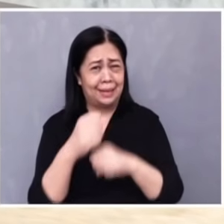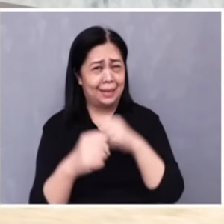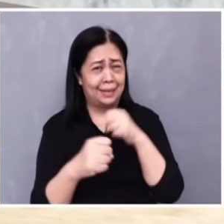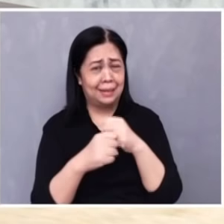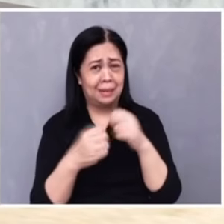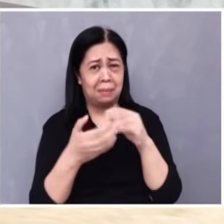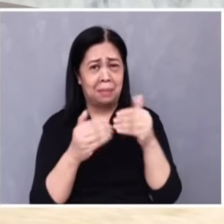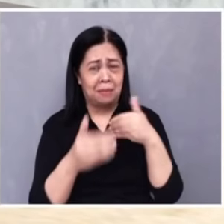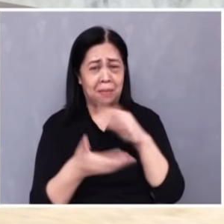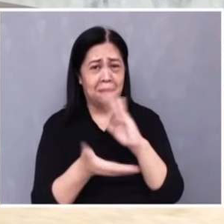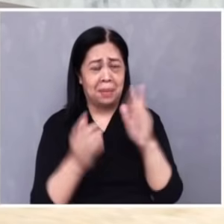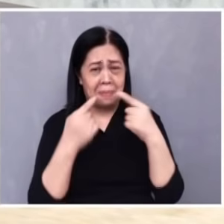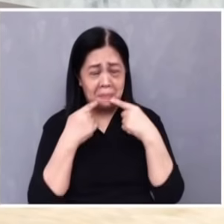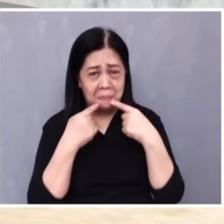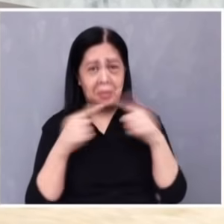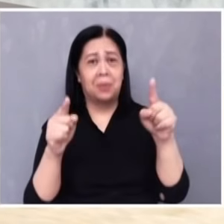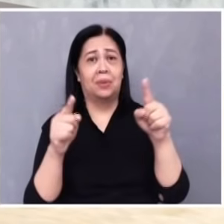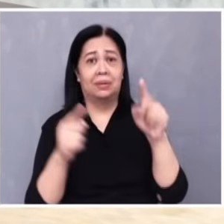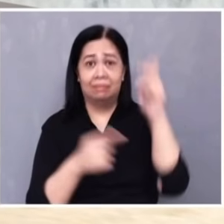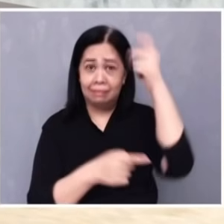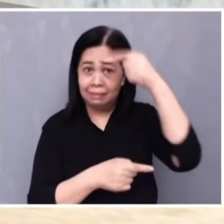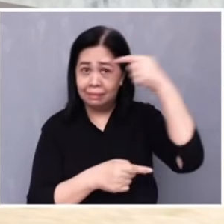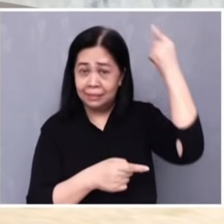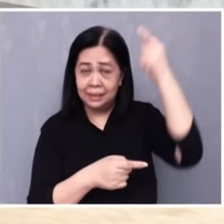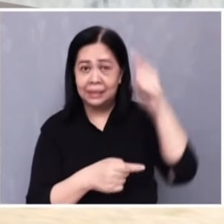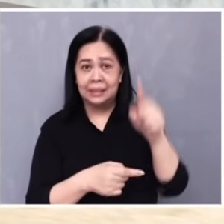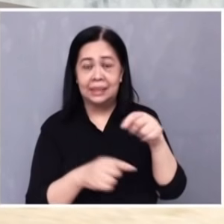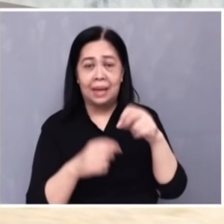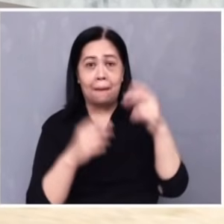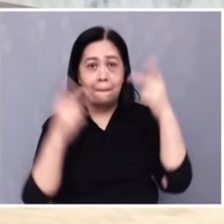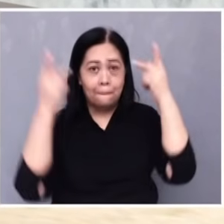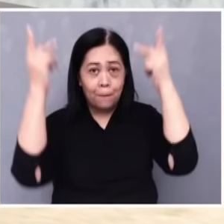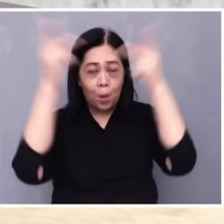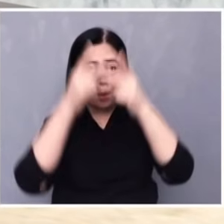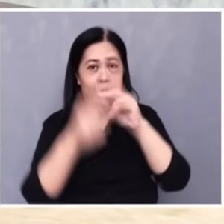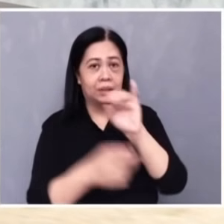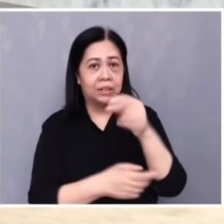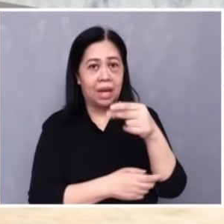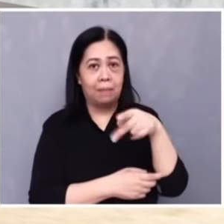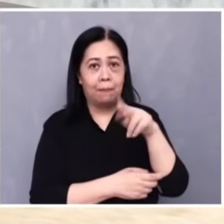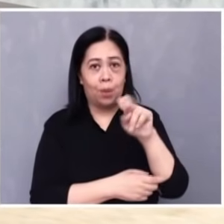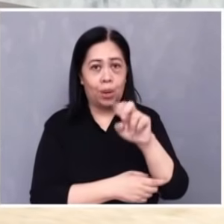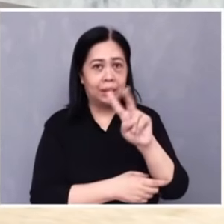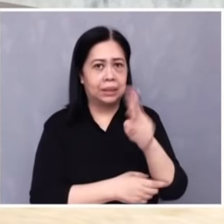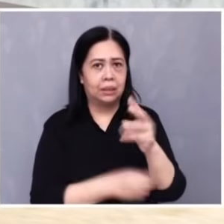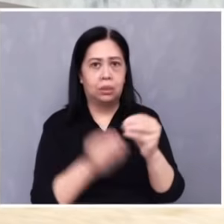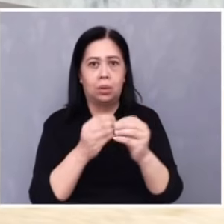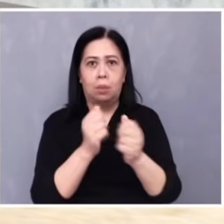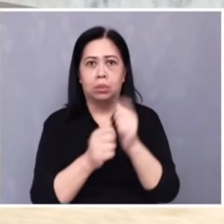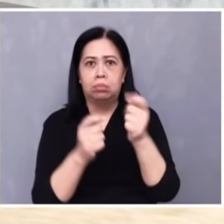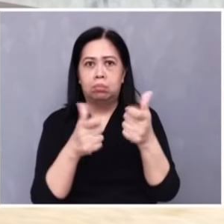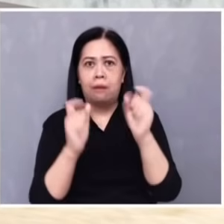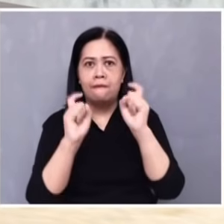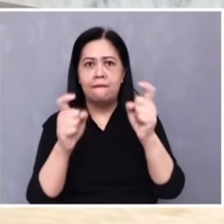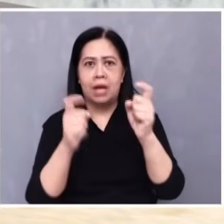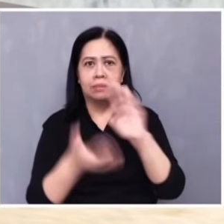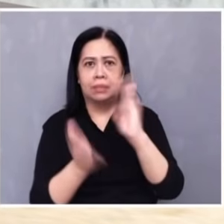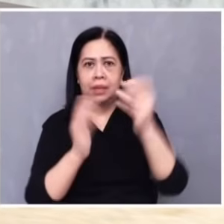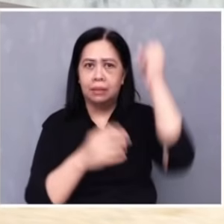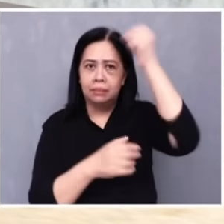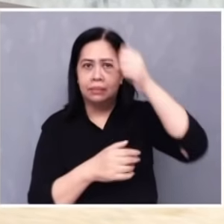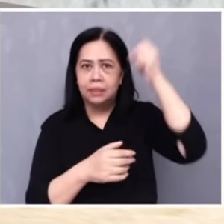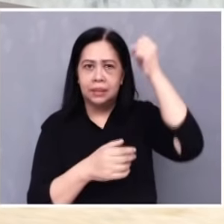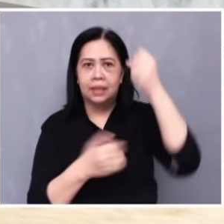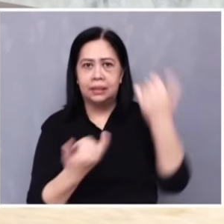santo isang tao? Isa si St. Pope John Paul II sa pinakamabilis na naging santo sa modernong panahon